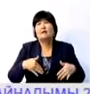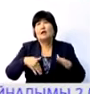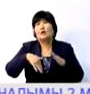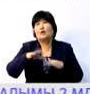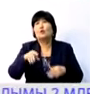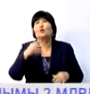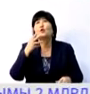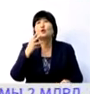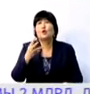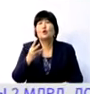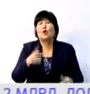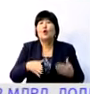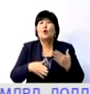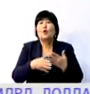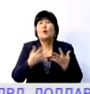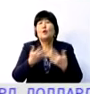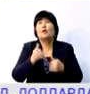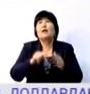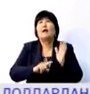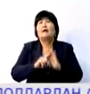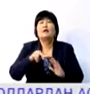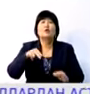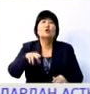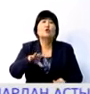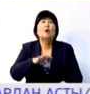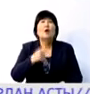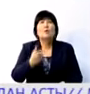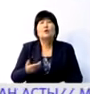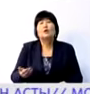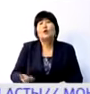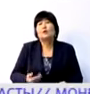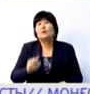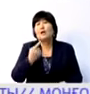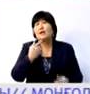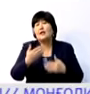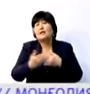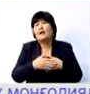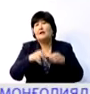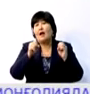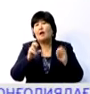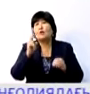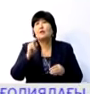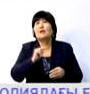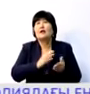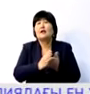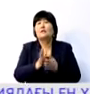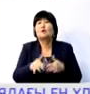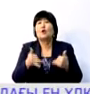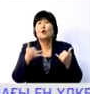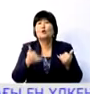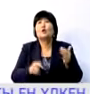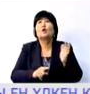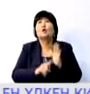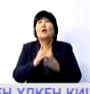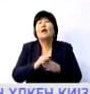оның үшеуінде жаңа көмек құралдар арқылы жүретін болған. Сондай-ақ мұнда тұрмыс жағдайына жақындатылған арнаулы әлеуметтік қызметтерді ұсыну жолға